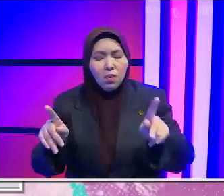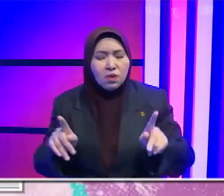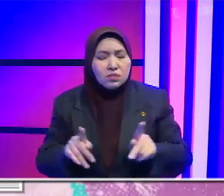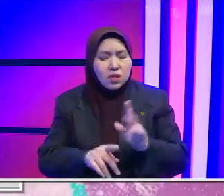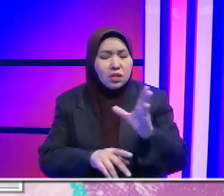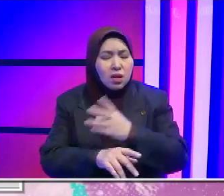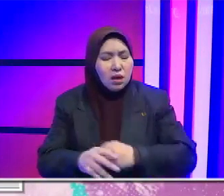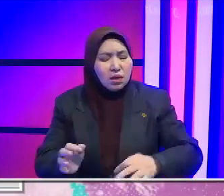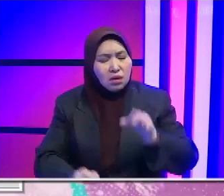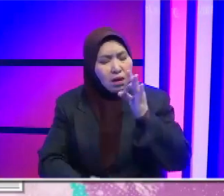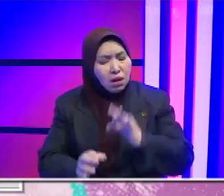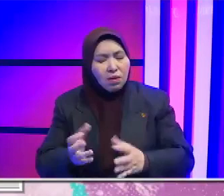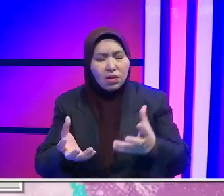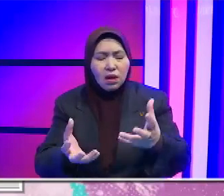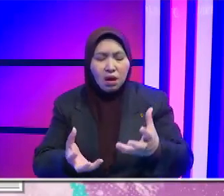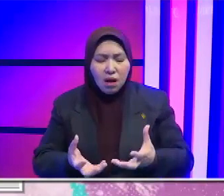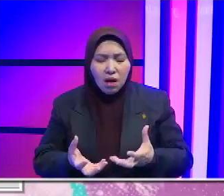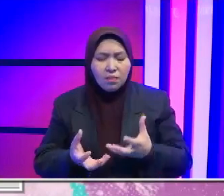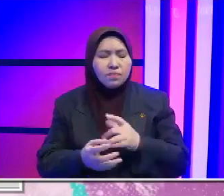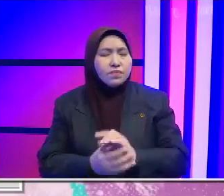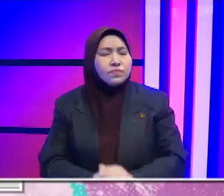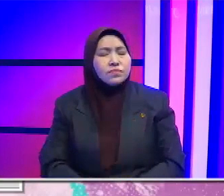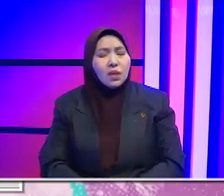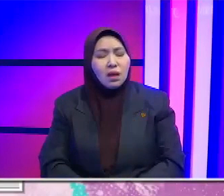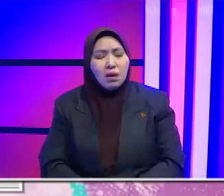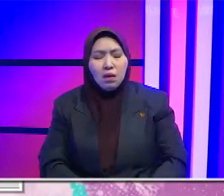لجعله ساكنا